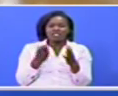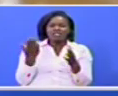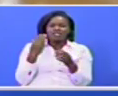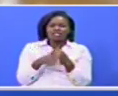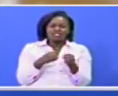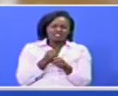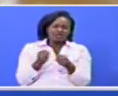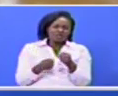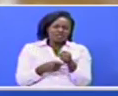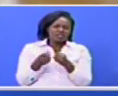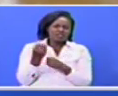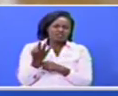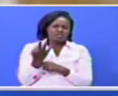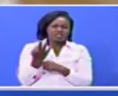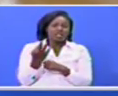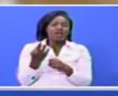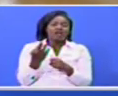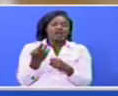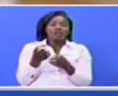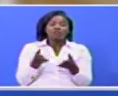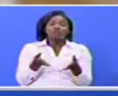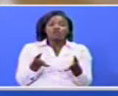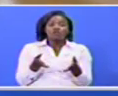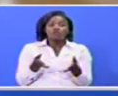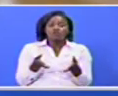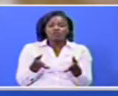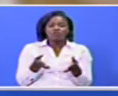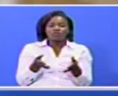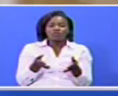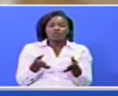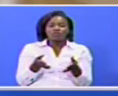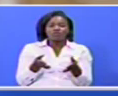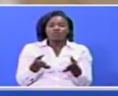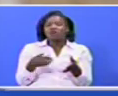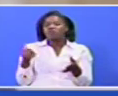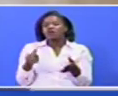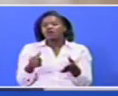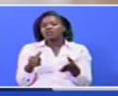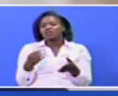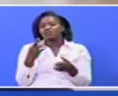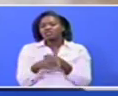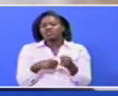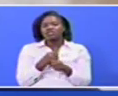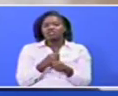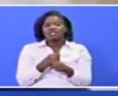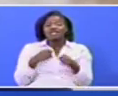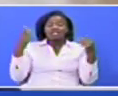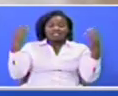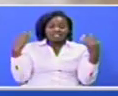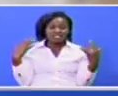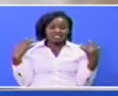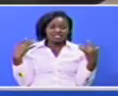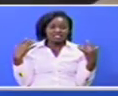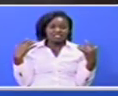ndio? Mwezi wa 6 paka saa hii angalia maji imefikia. Hata hajafikisha bigon 3. Nyuzi hata kumanyasha hapa maji, gari